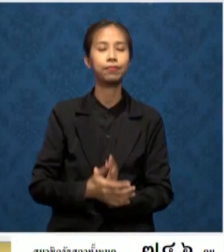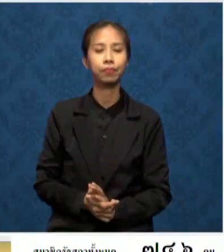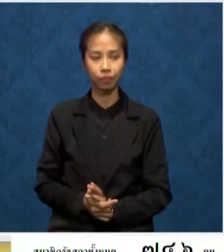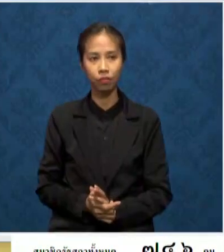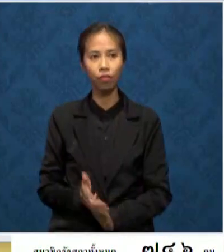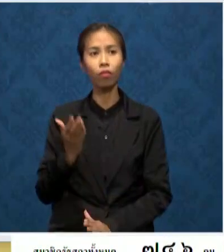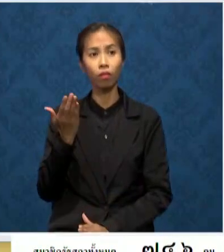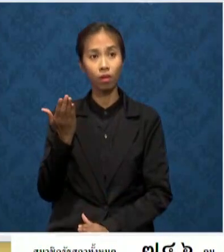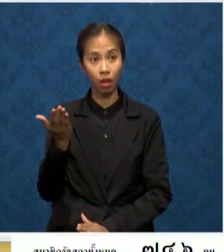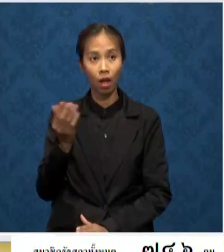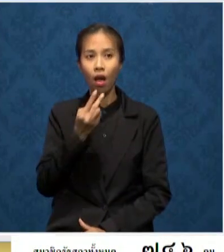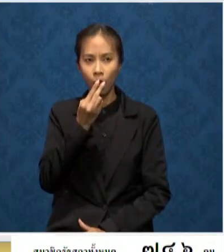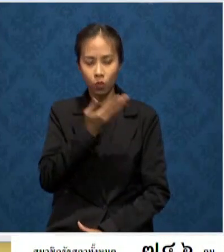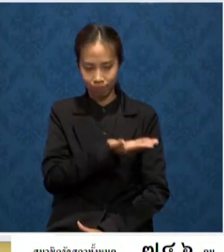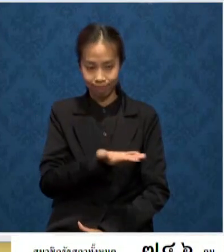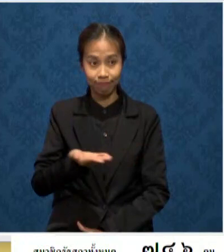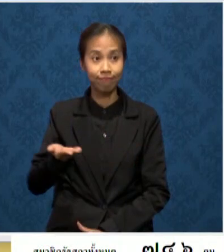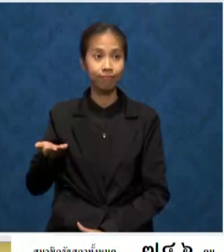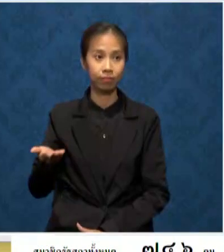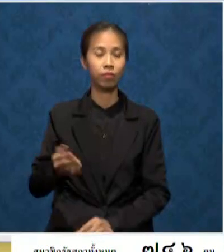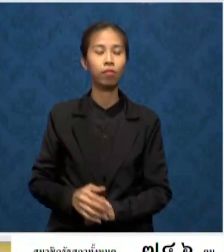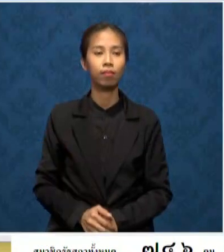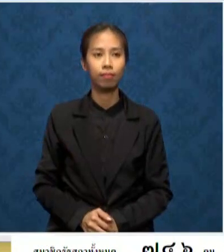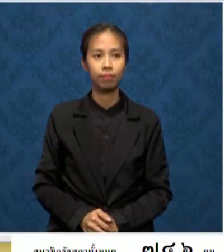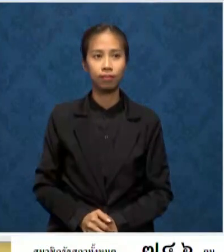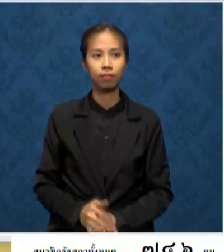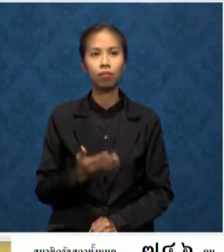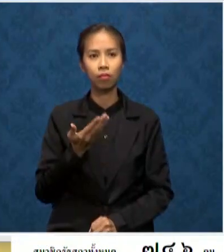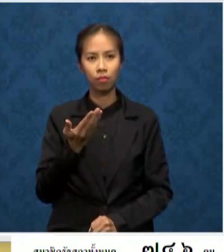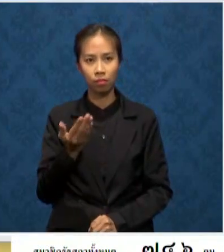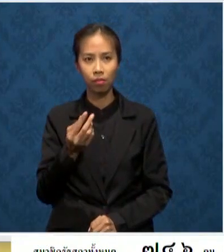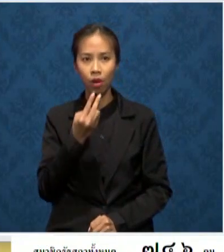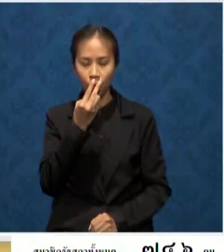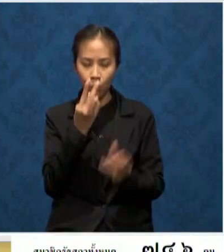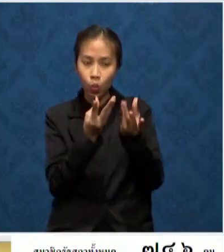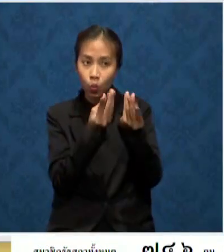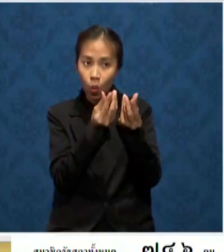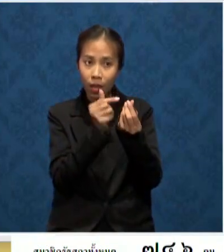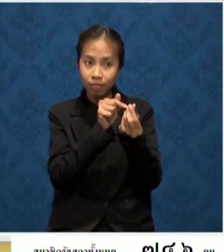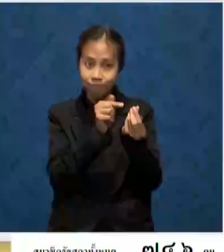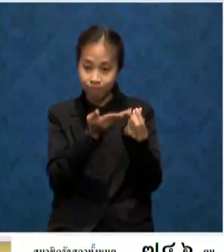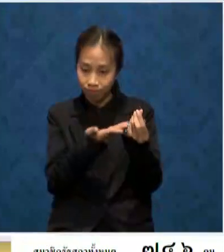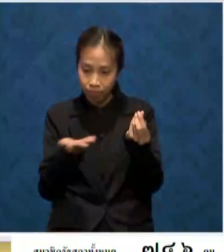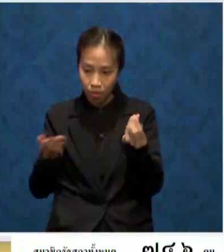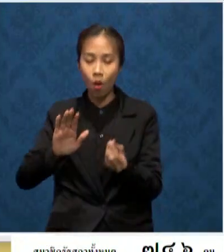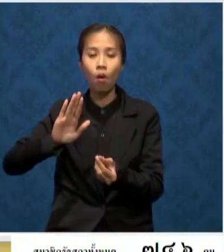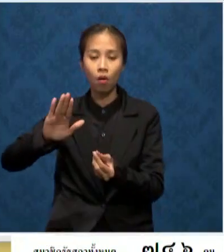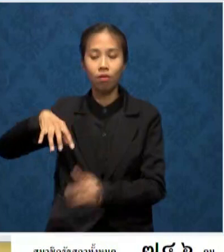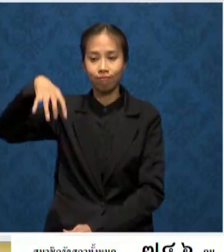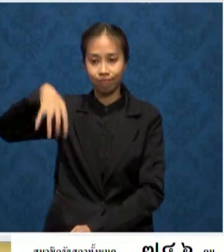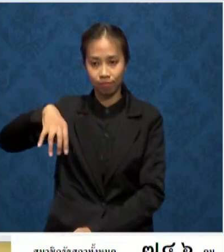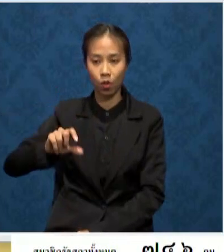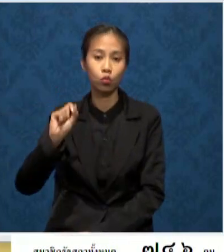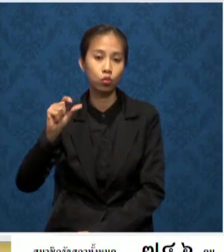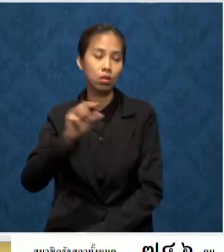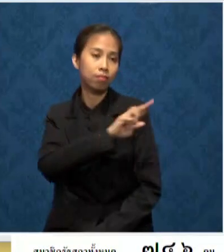สไที่ผมเวงแสดงให้ทานประทานเหนขณะนี้เป็นการแดงตัวเลขขีดความสามารถของหน่วยกู้ชีพของประเทศไ